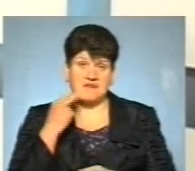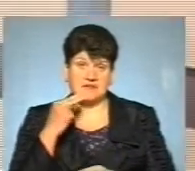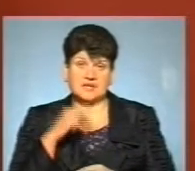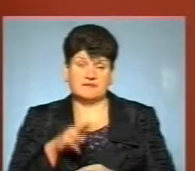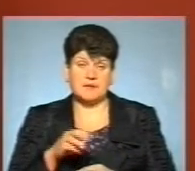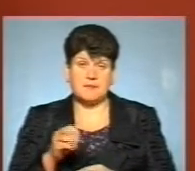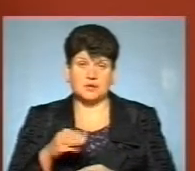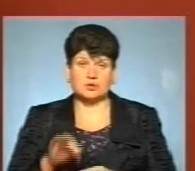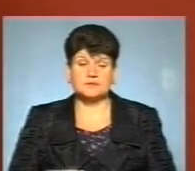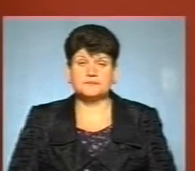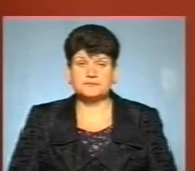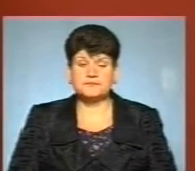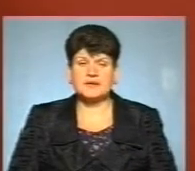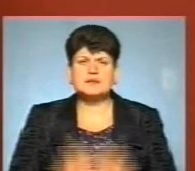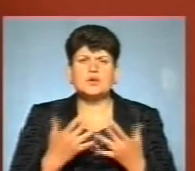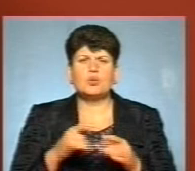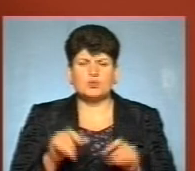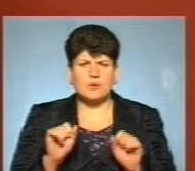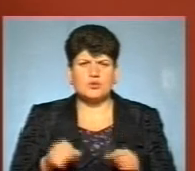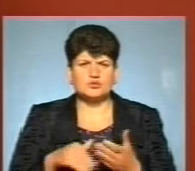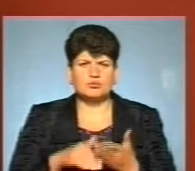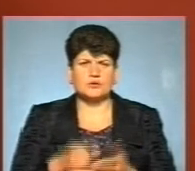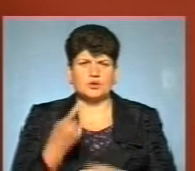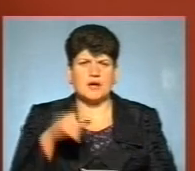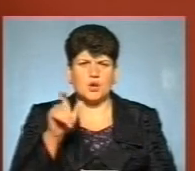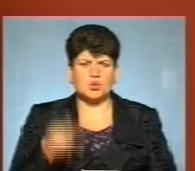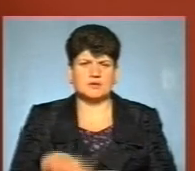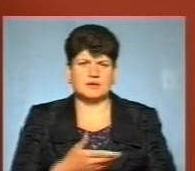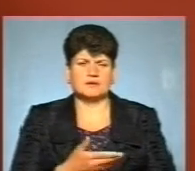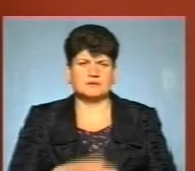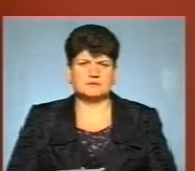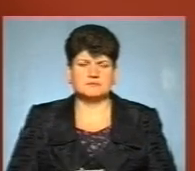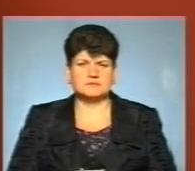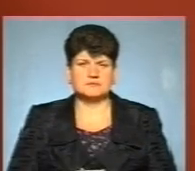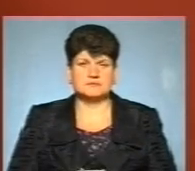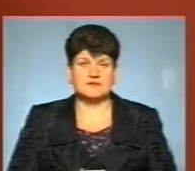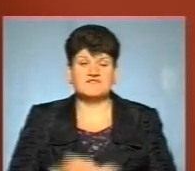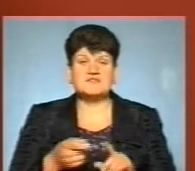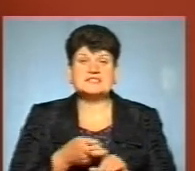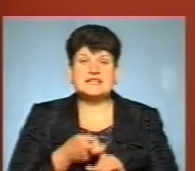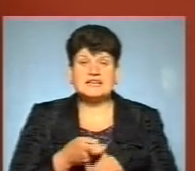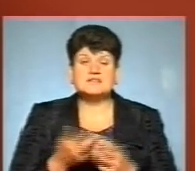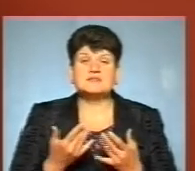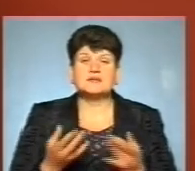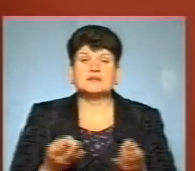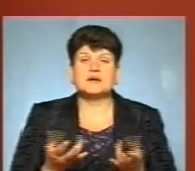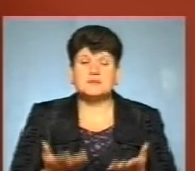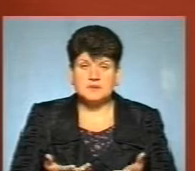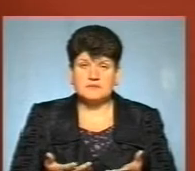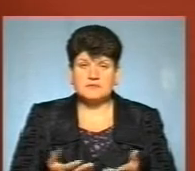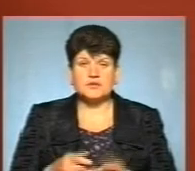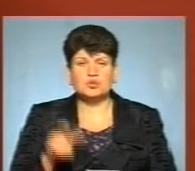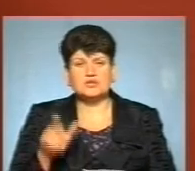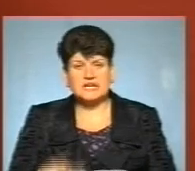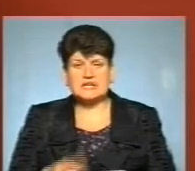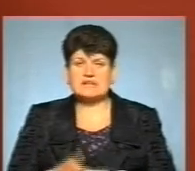метод. Скільком людям може допомогти така одна людина, як ця пацієнтка? Залежить від потреби людини, від